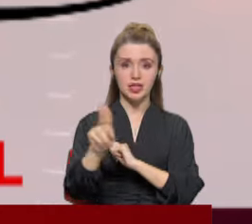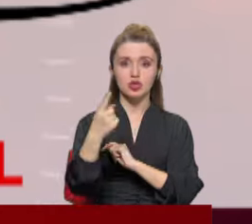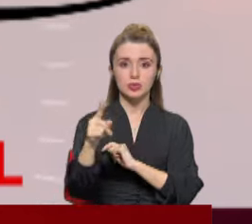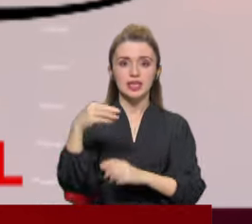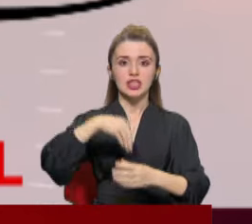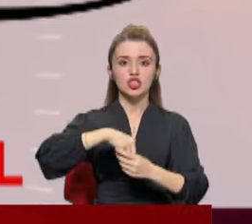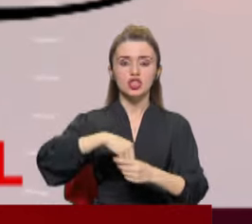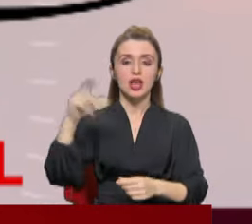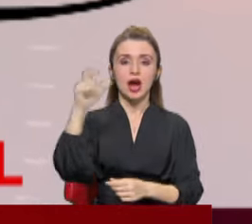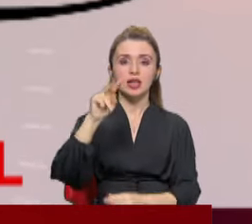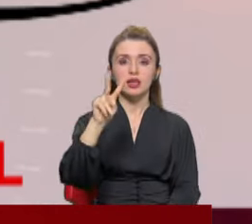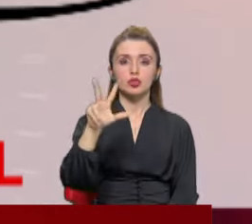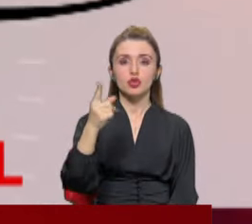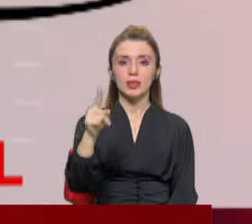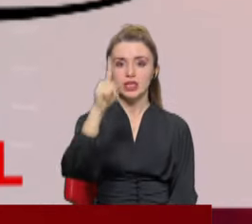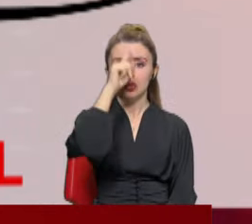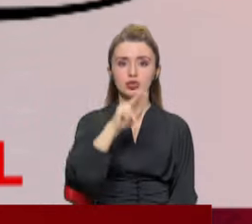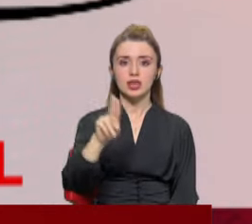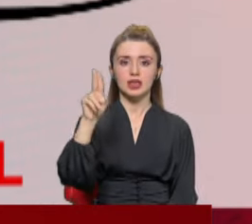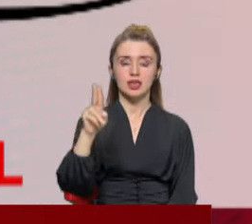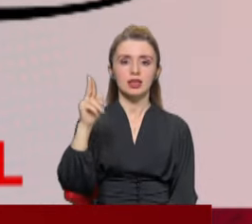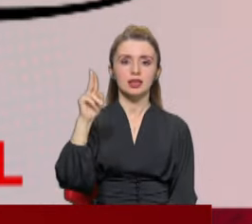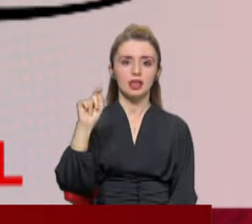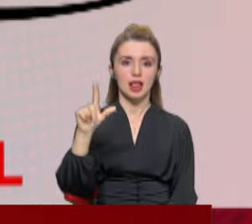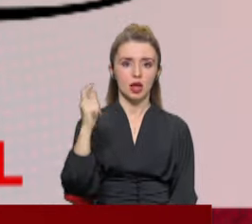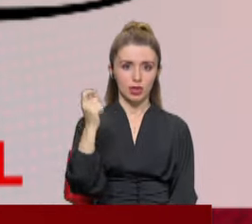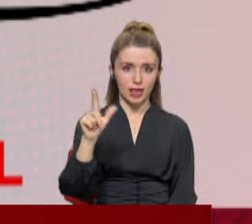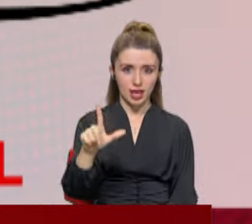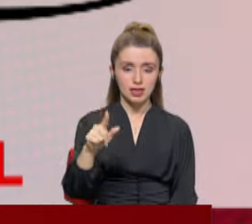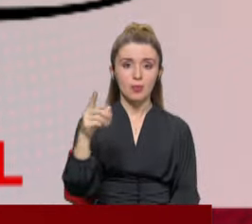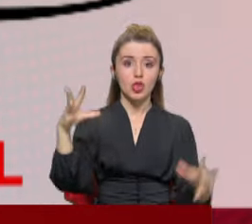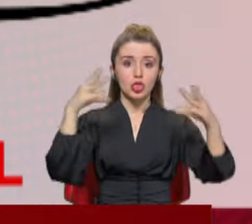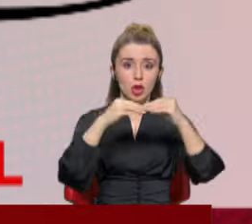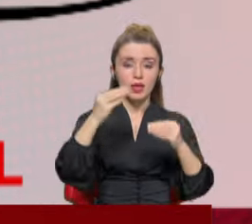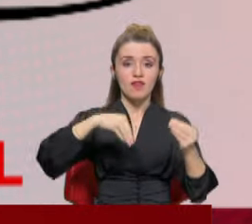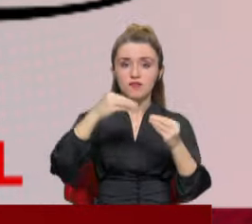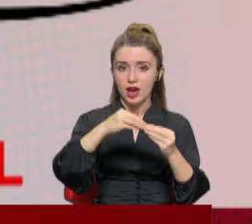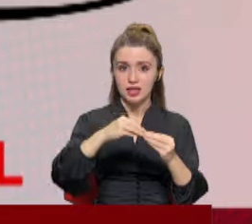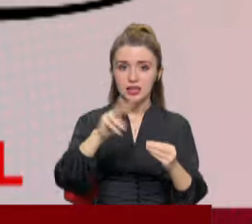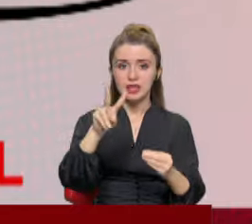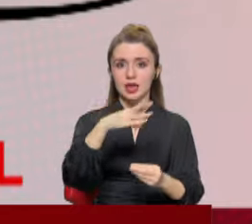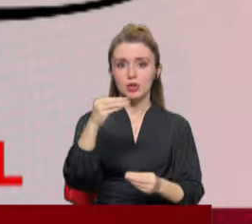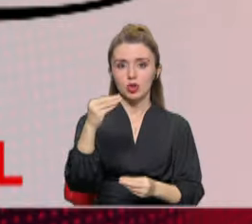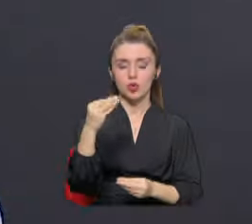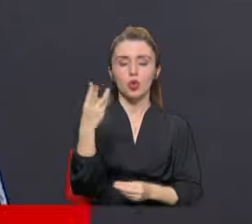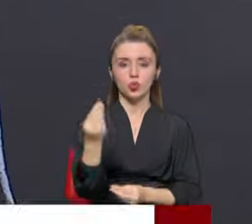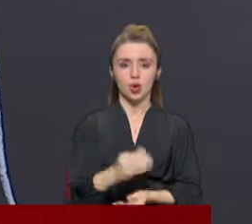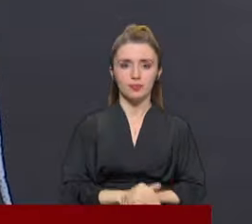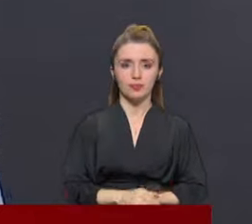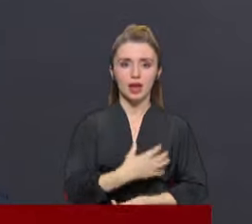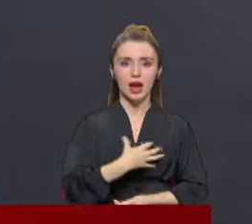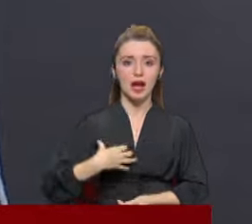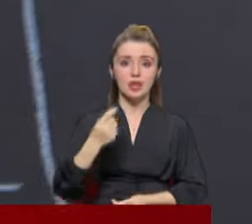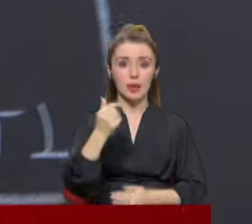lira için aylık 23.107 lira ödemek gerekecek. Ödenecek toplam faiz ise 2 milyon liraya yakın. Ana